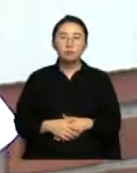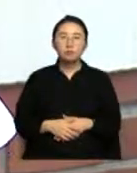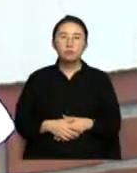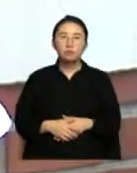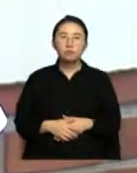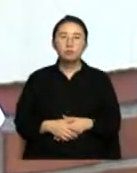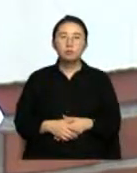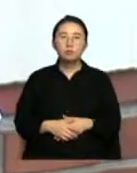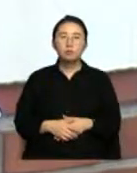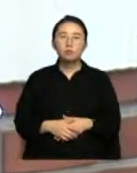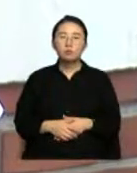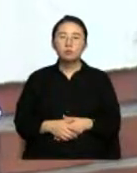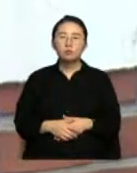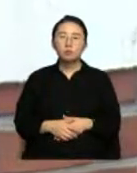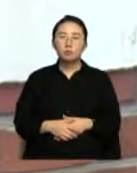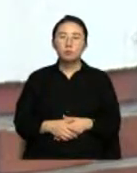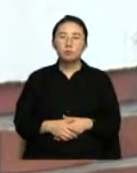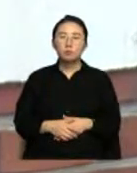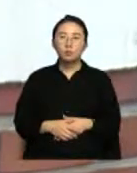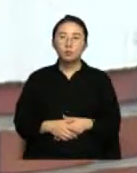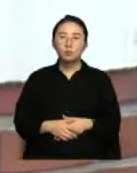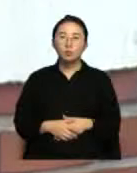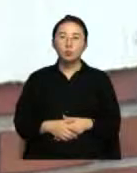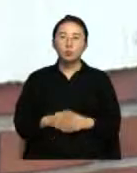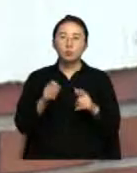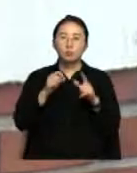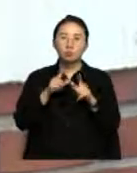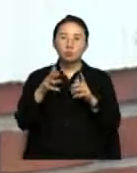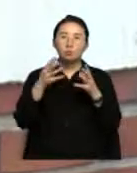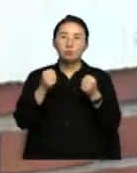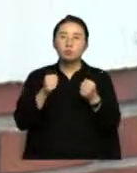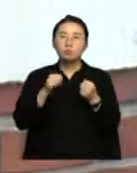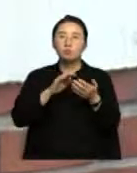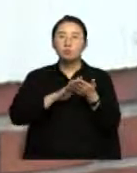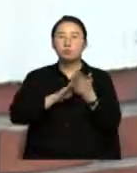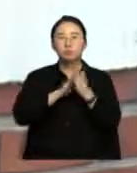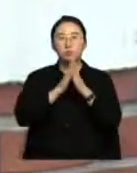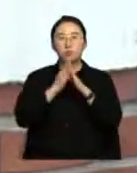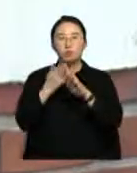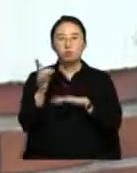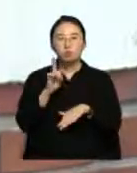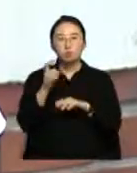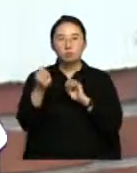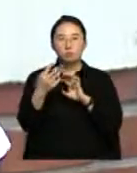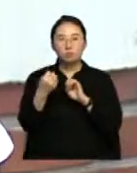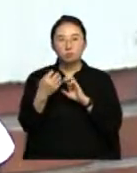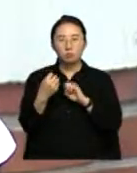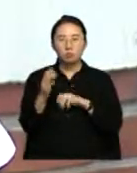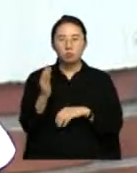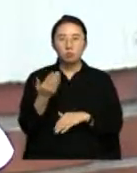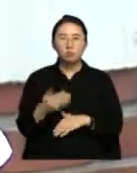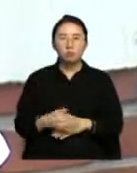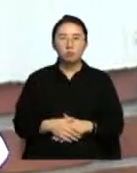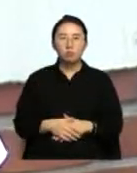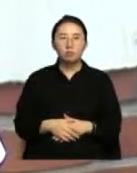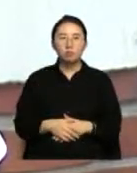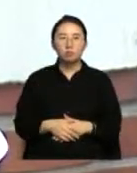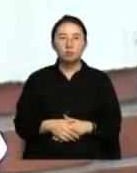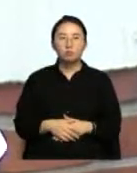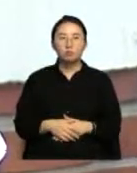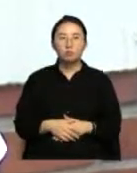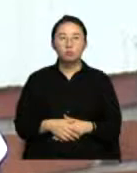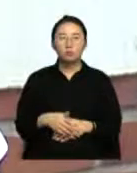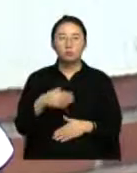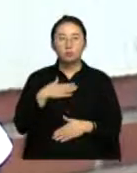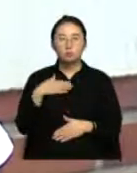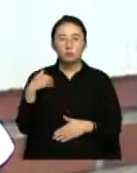많이 계셨고요. 그리고 주로 많이 달라졌던 점은 대화하게 된다는 거.